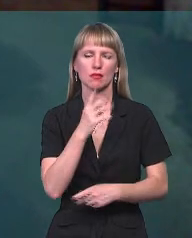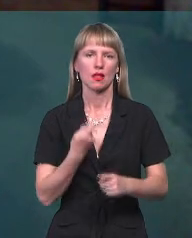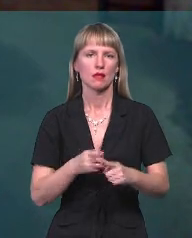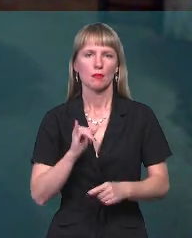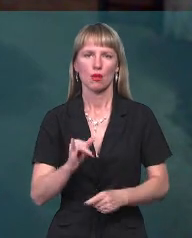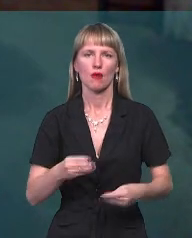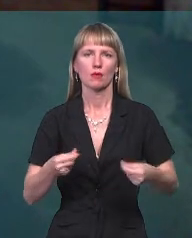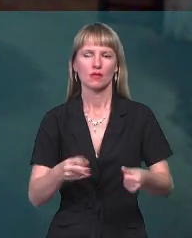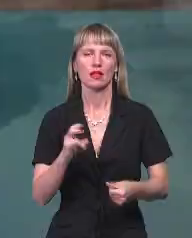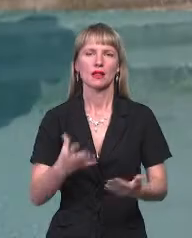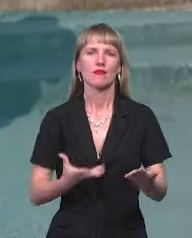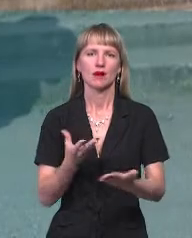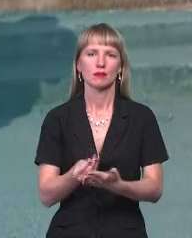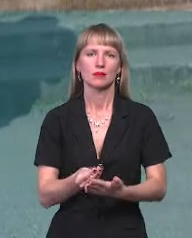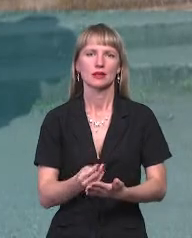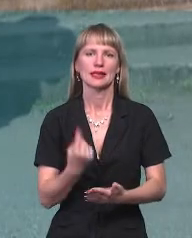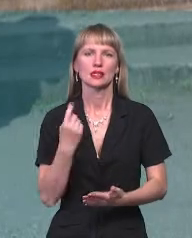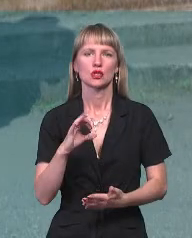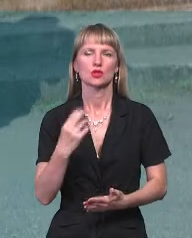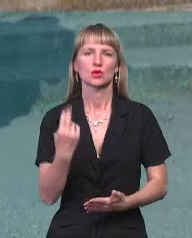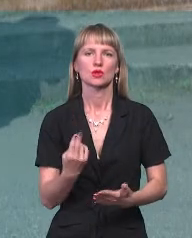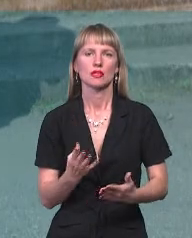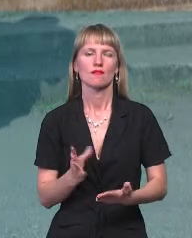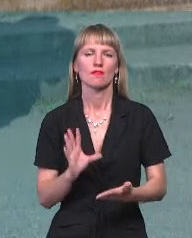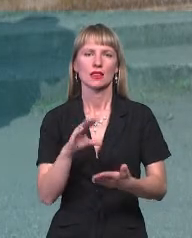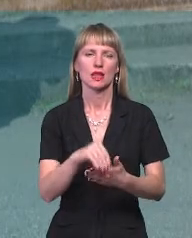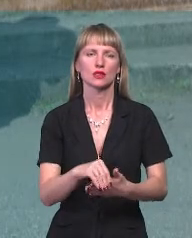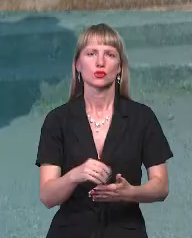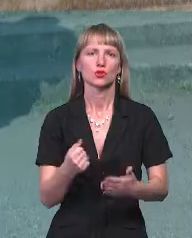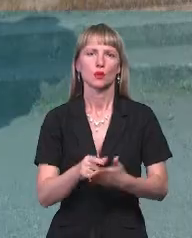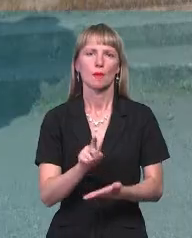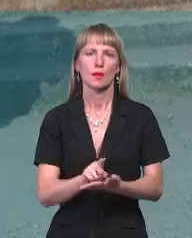негативно впливає на виплати єдиного соціального внеску, внеску до